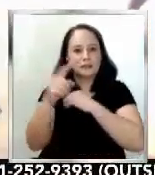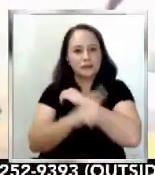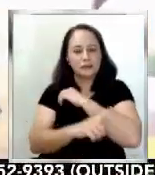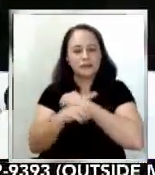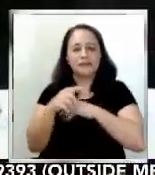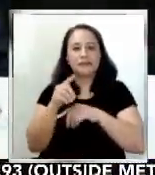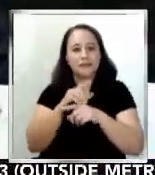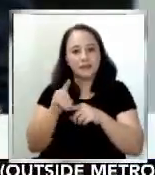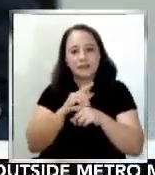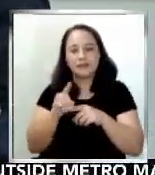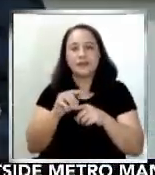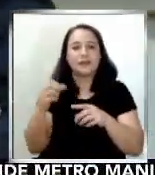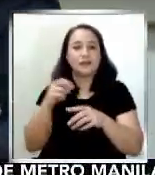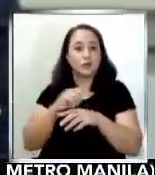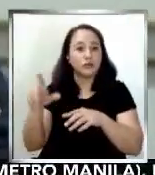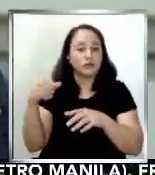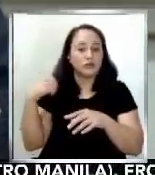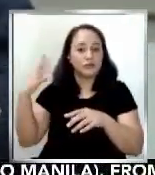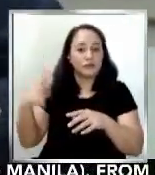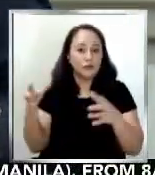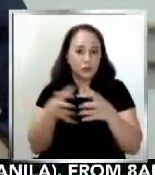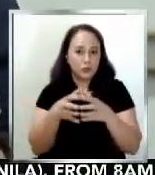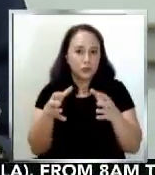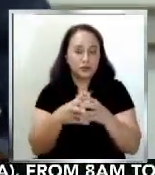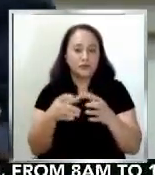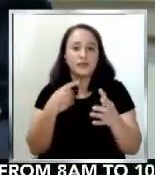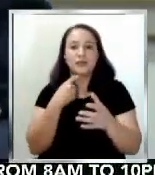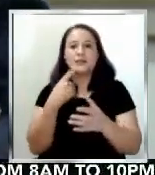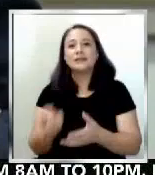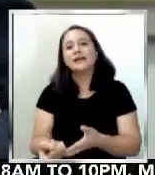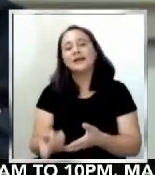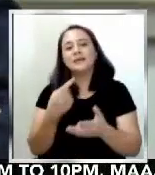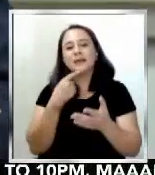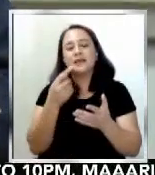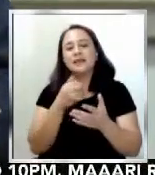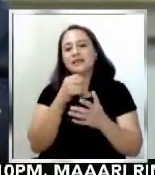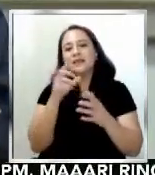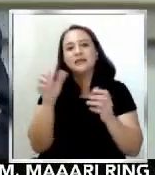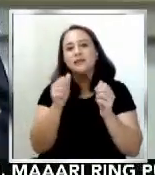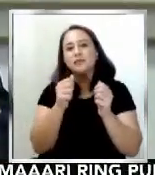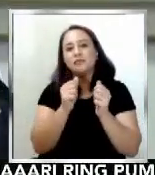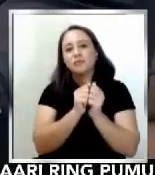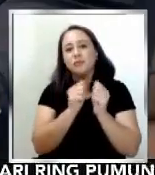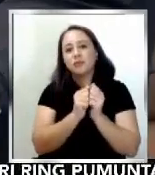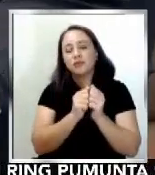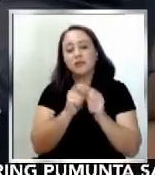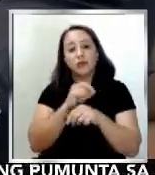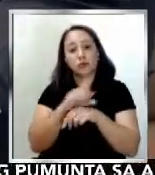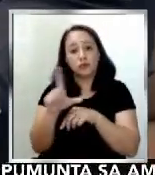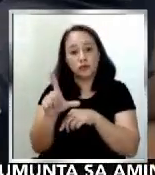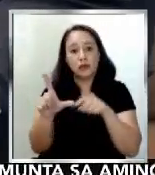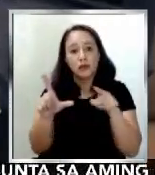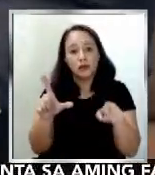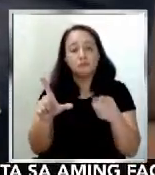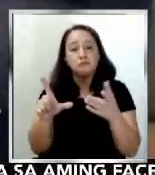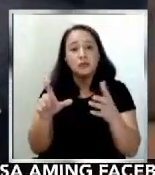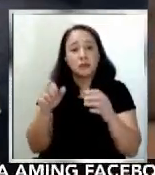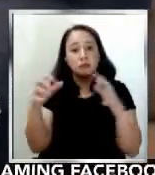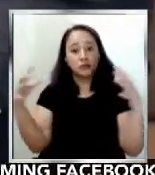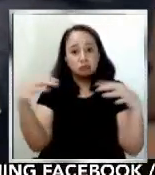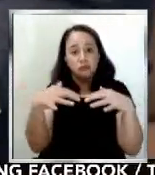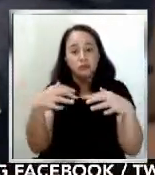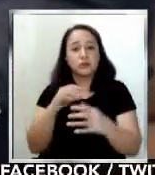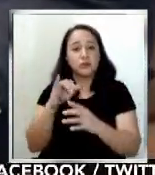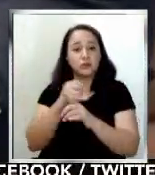ng partido. Sabi pa ng company Pacquiao, hindi tuloy ang National Assembly na ipinatawag ni Cusi sa July 17 dahil labag ito